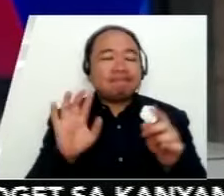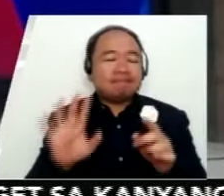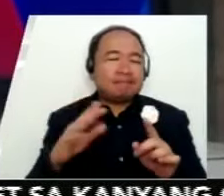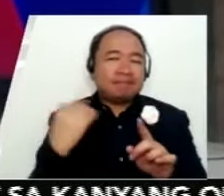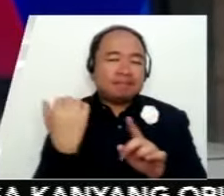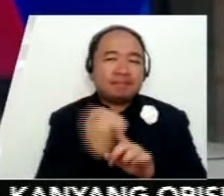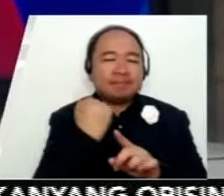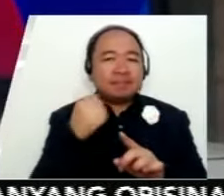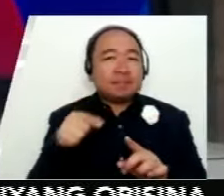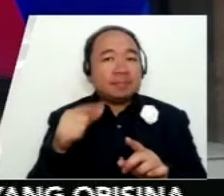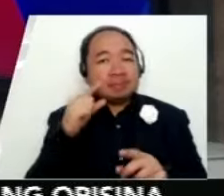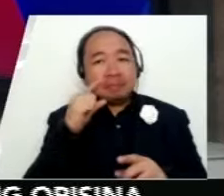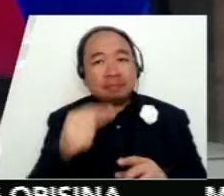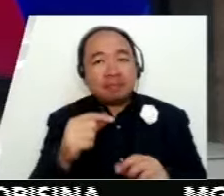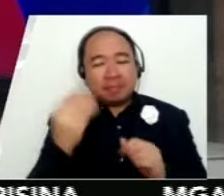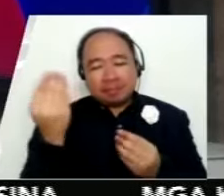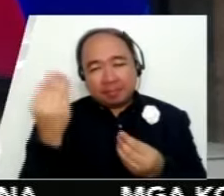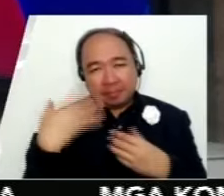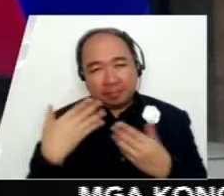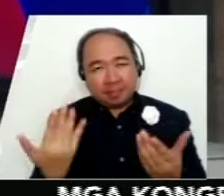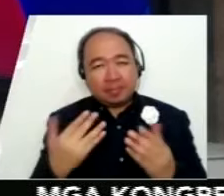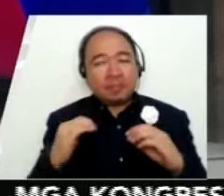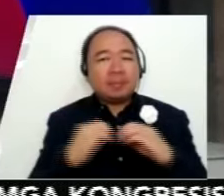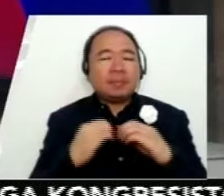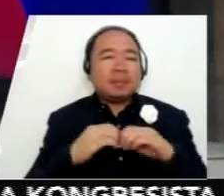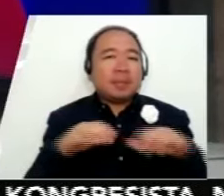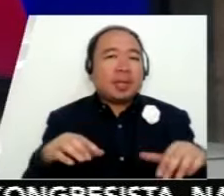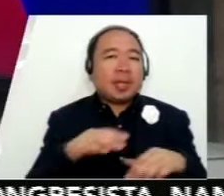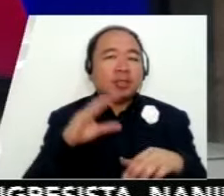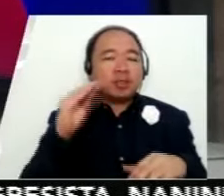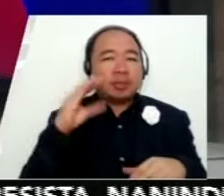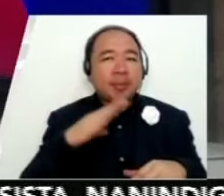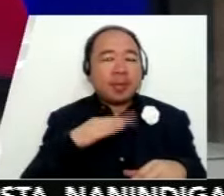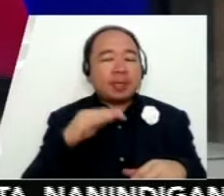sumbong, ipadala nyo lamang sa Kapuso Action Man Facebook page. Dahil sa anumang